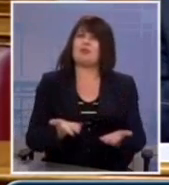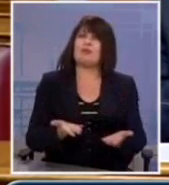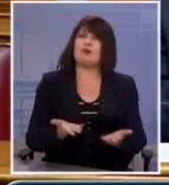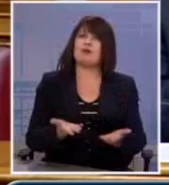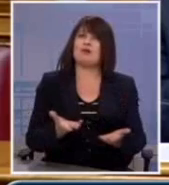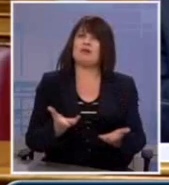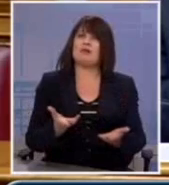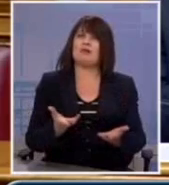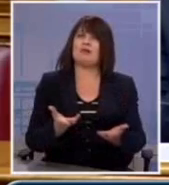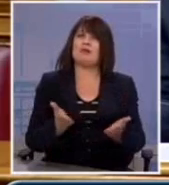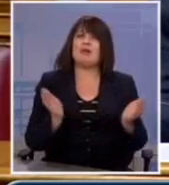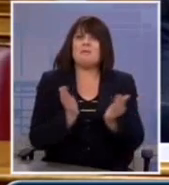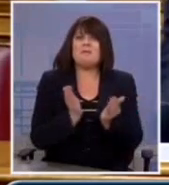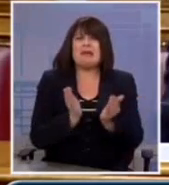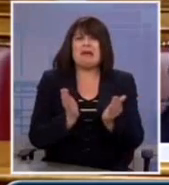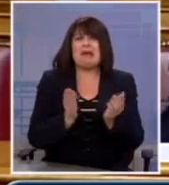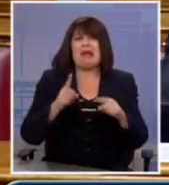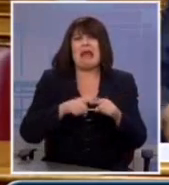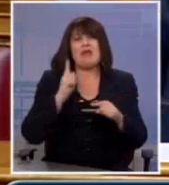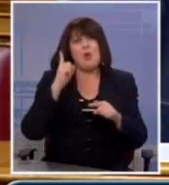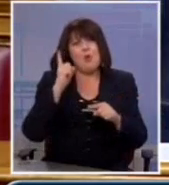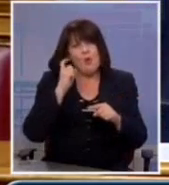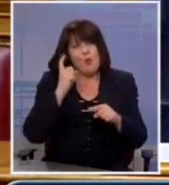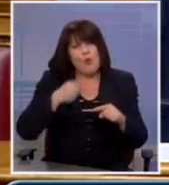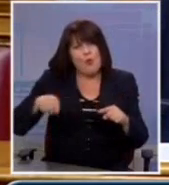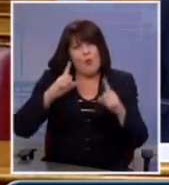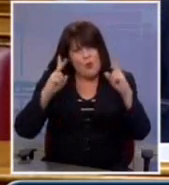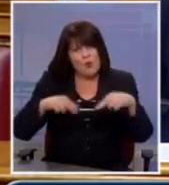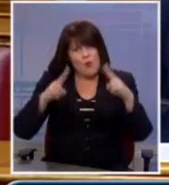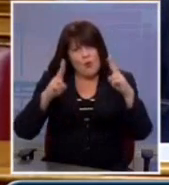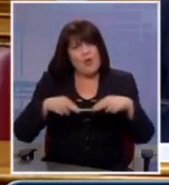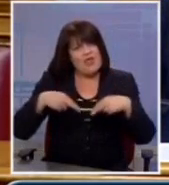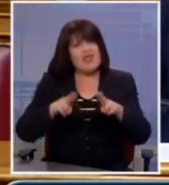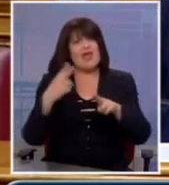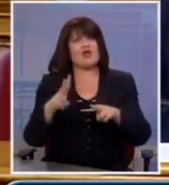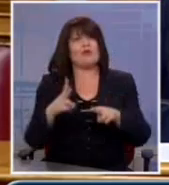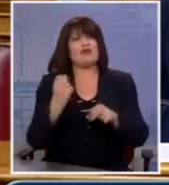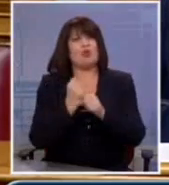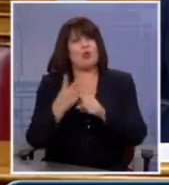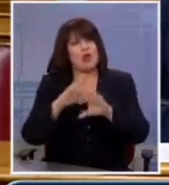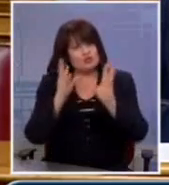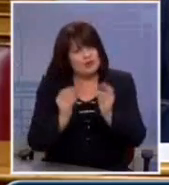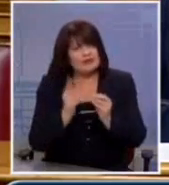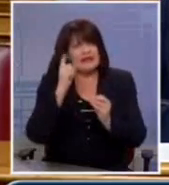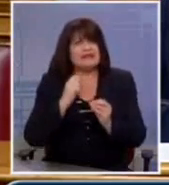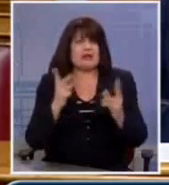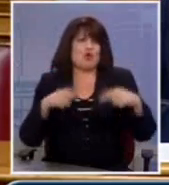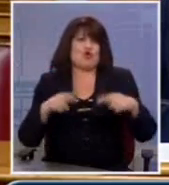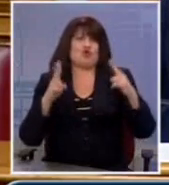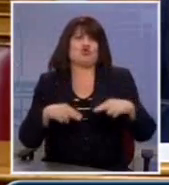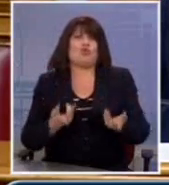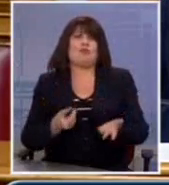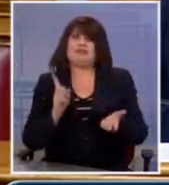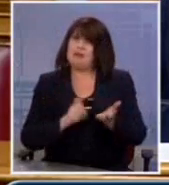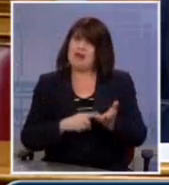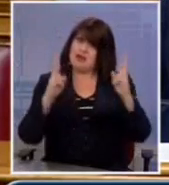είναι μικρή η χώρα και όλοι γνωριζόμαστε, κύριο Θοδωράκη, και εσείς είχατε τη διαδρομή σας. Έτσι, λοιπόν, πρέπει να